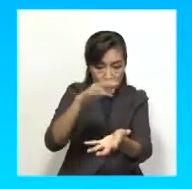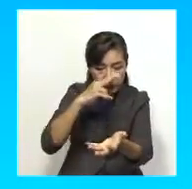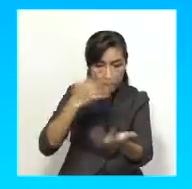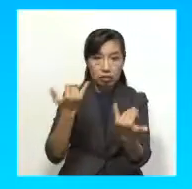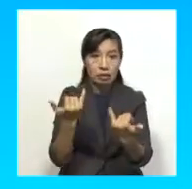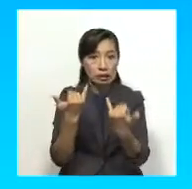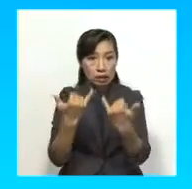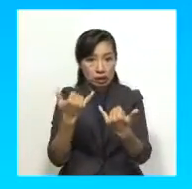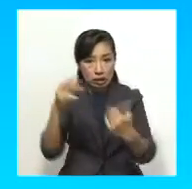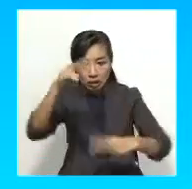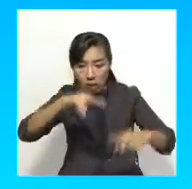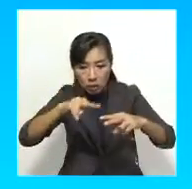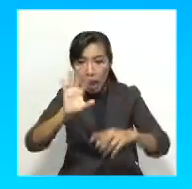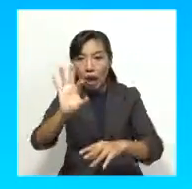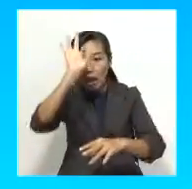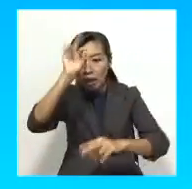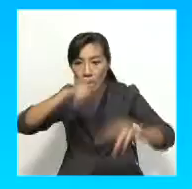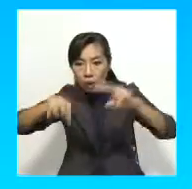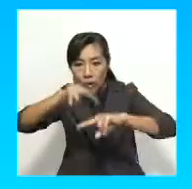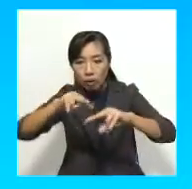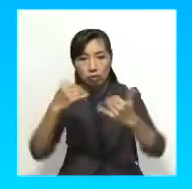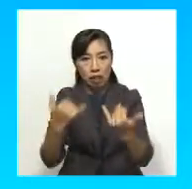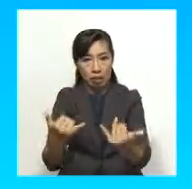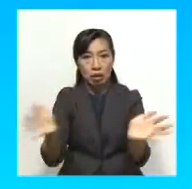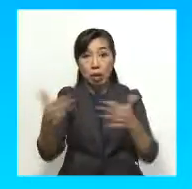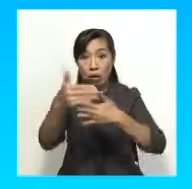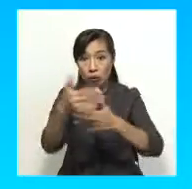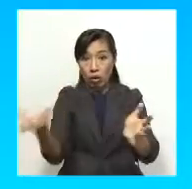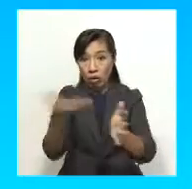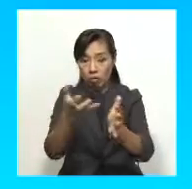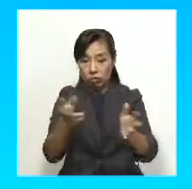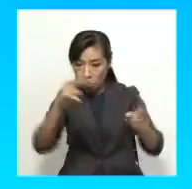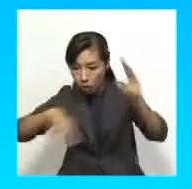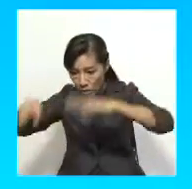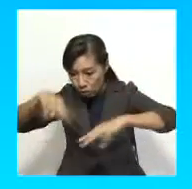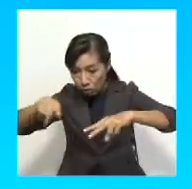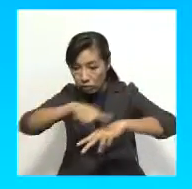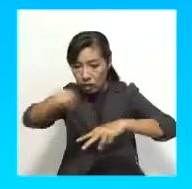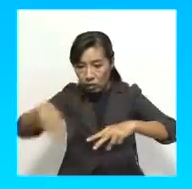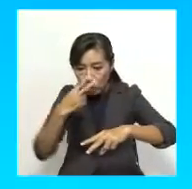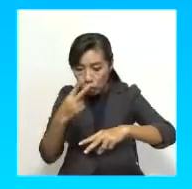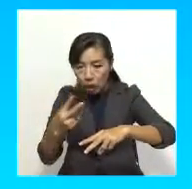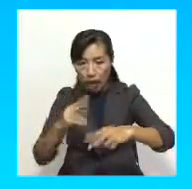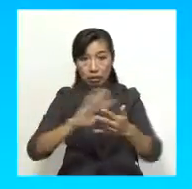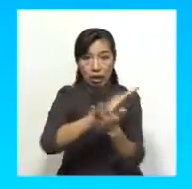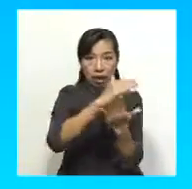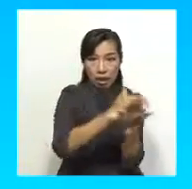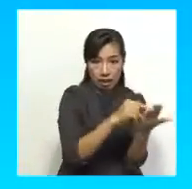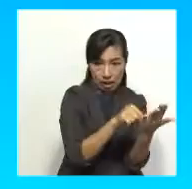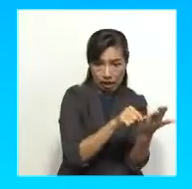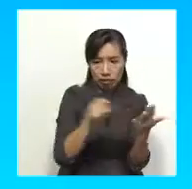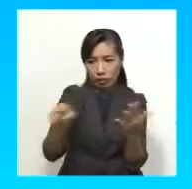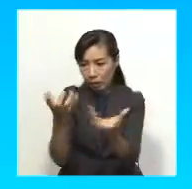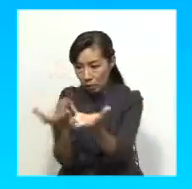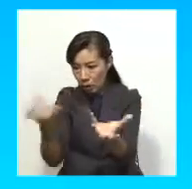สุ่มนะครับเพื่อที่จะมีการตรวจเอ็กซเรย์ทุกตู้หากพบการกระทำผิดหรือว่าพบว่าสินค้านั้นมีการสำแดงไม่ตรงกับใบอนุญ